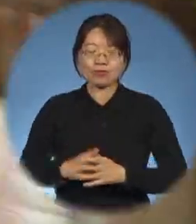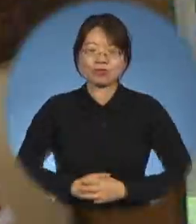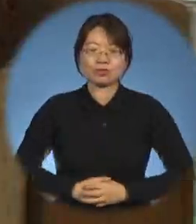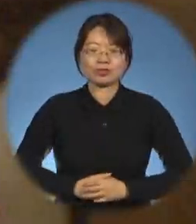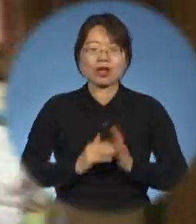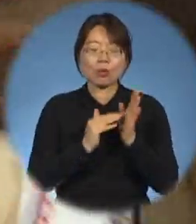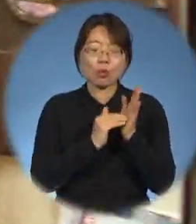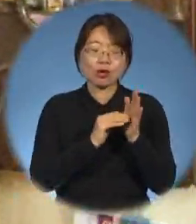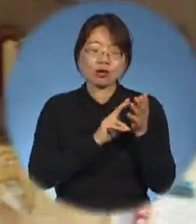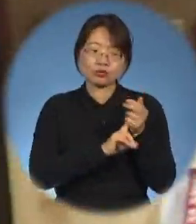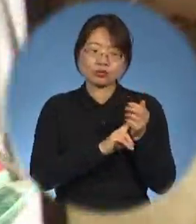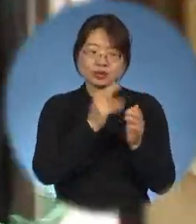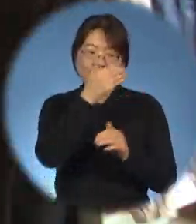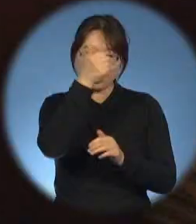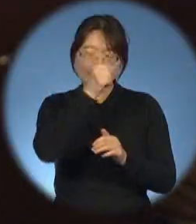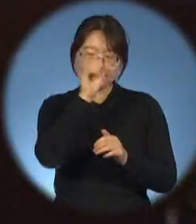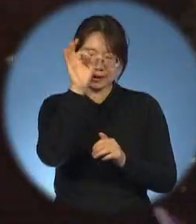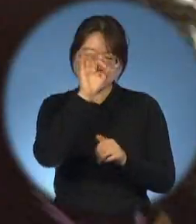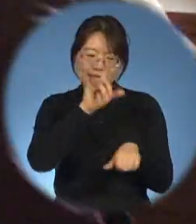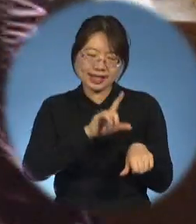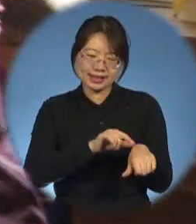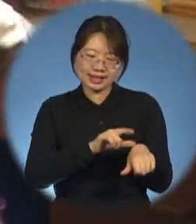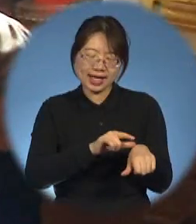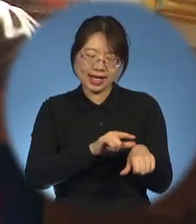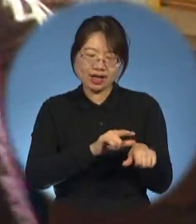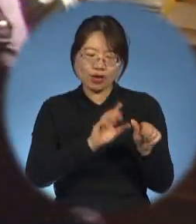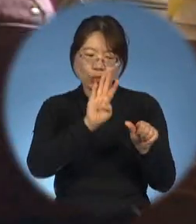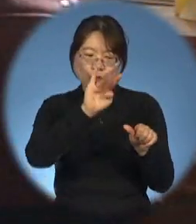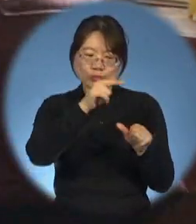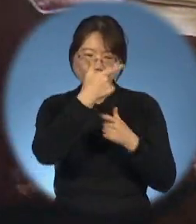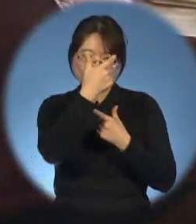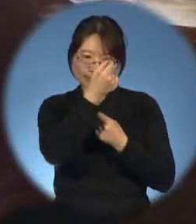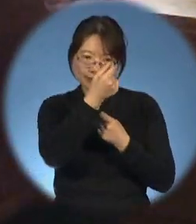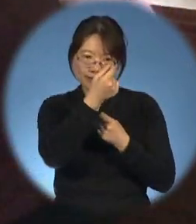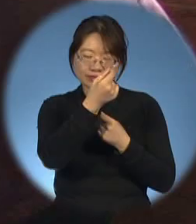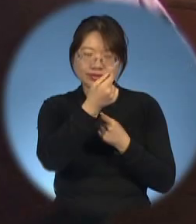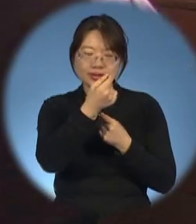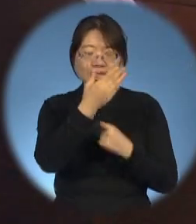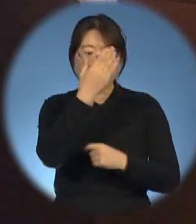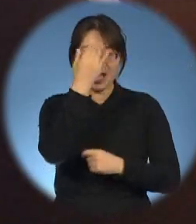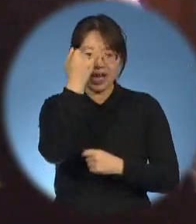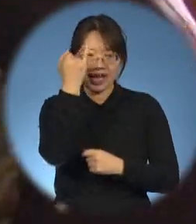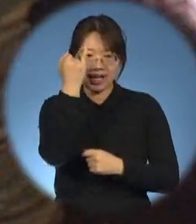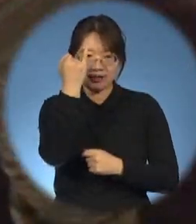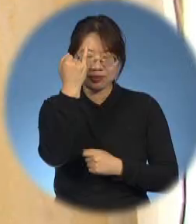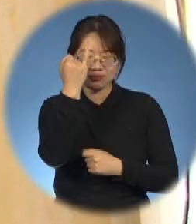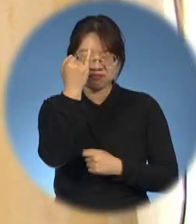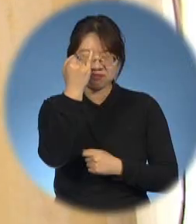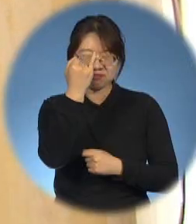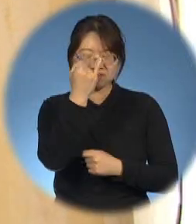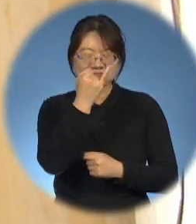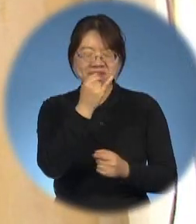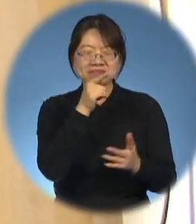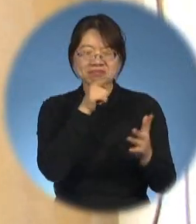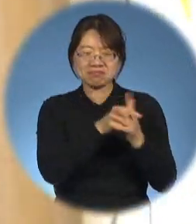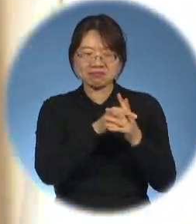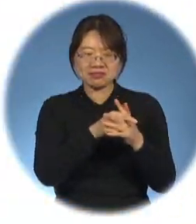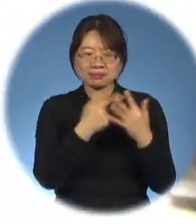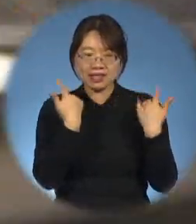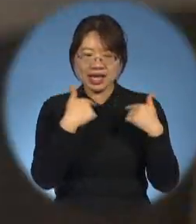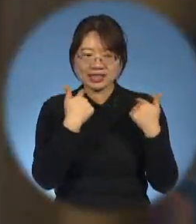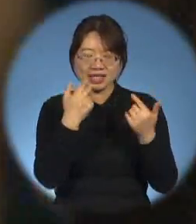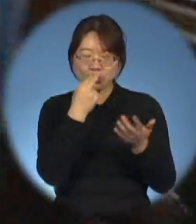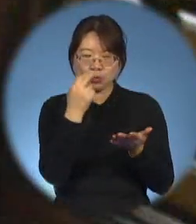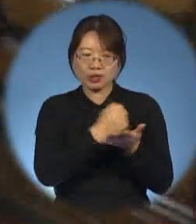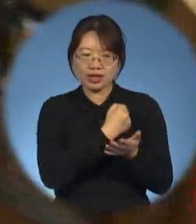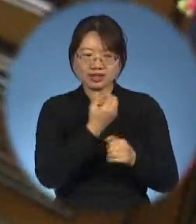몰래 슴은 아버지를 찾는 데 걸리는 시간은 딱 5분 할머니 속 바다 위에 있는 한 아버지지만 포기할 수